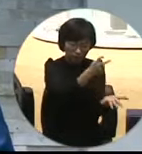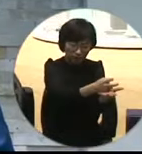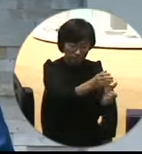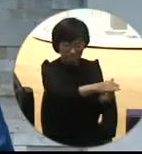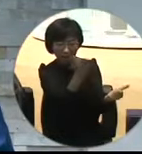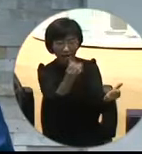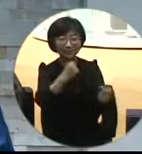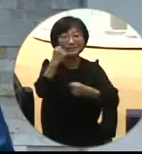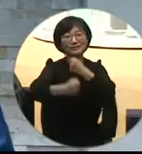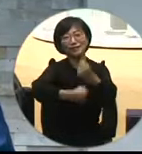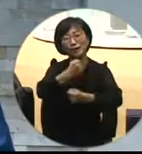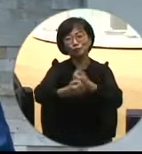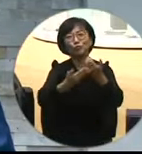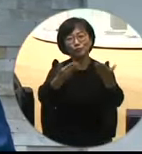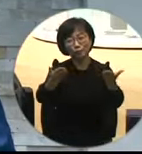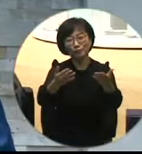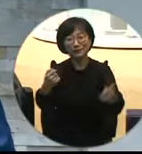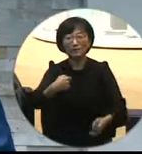것이다.